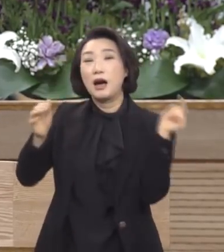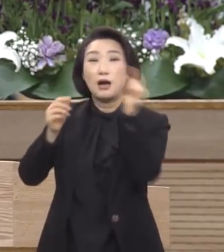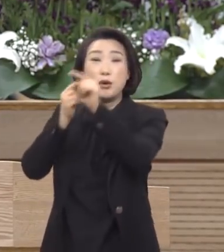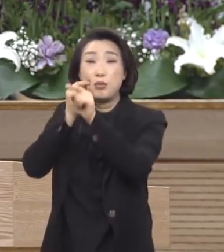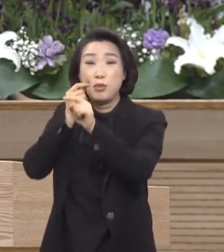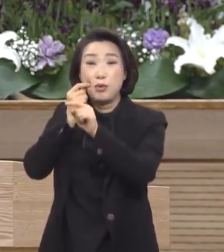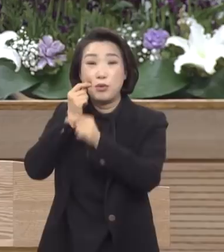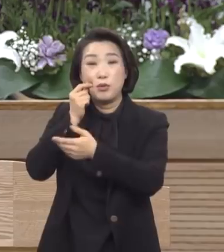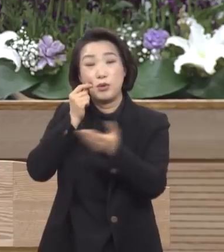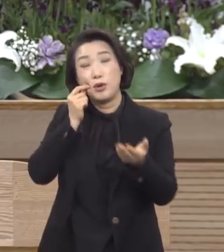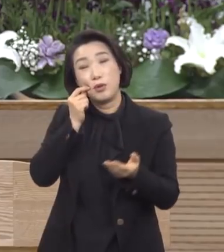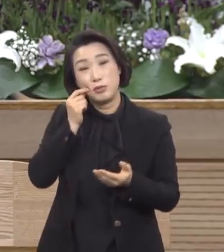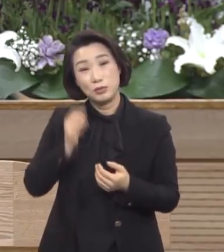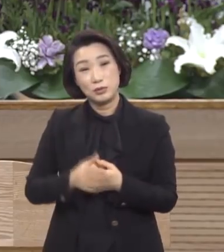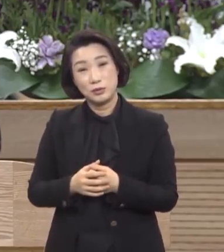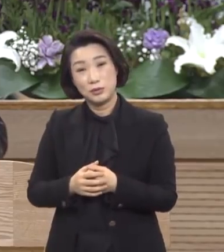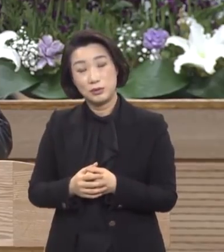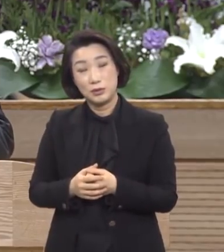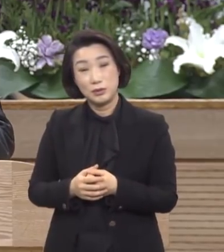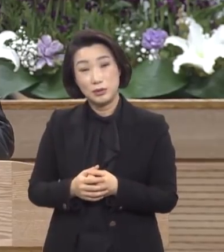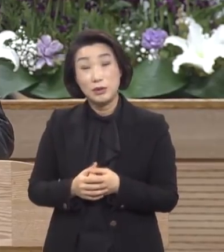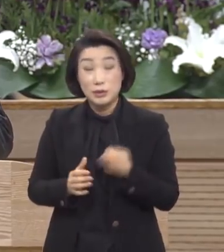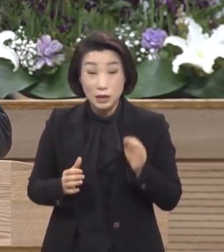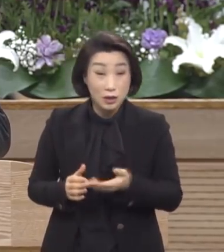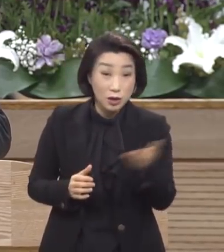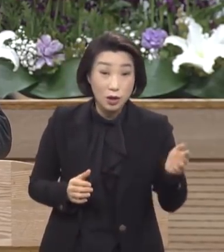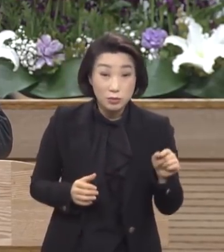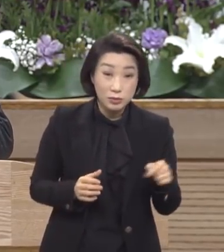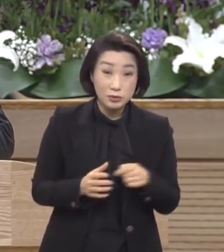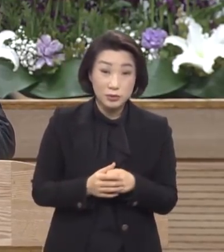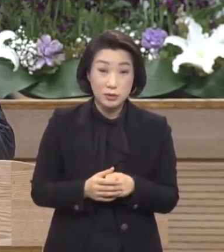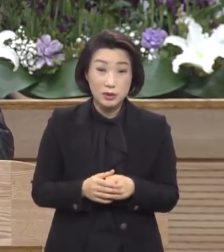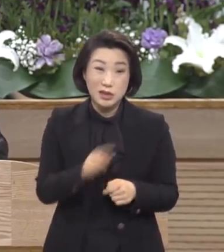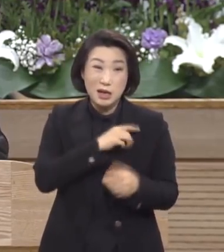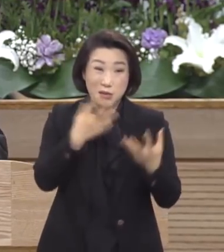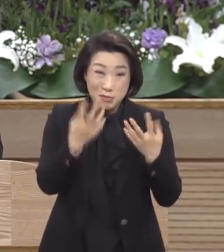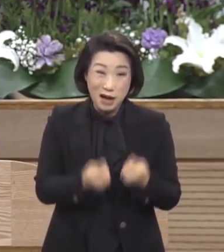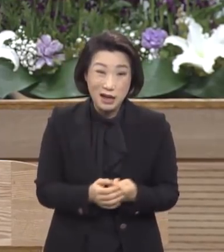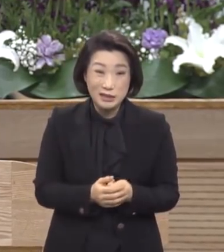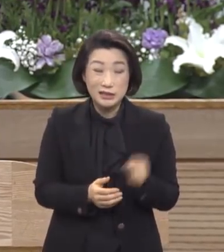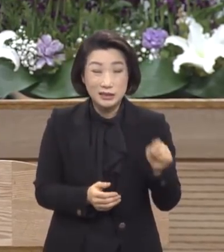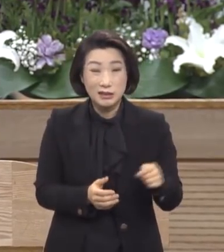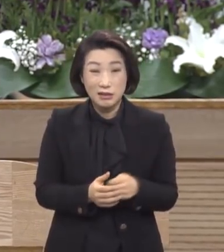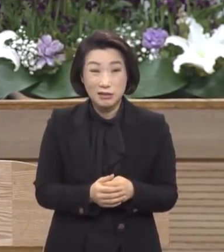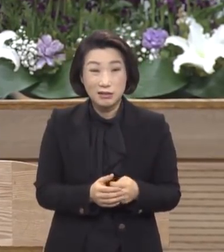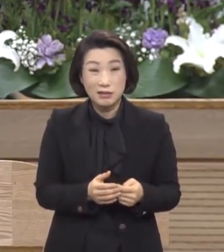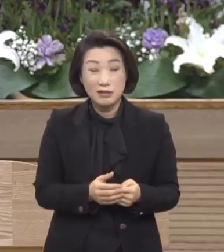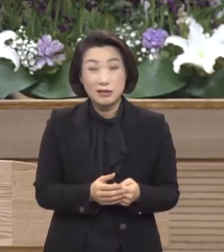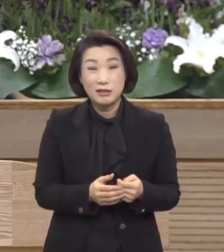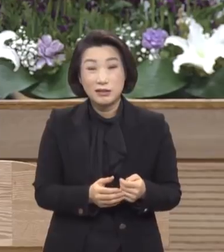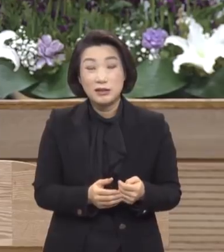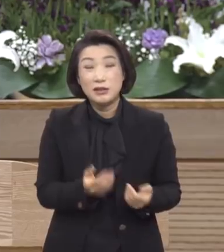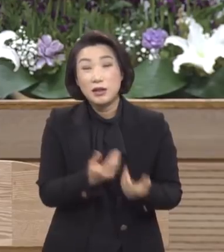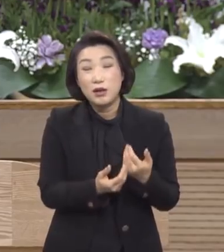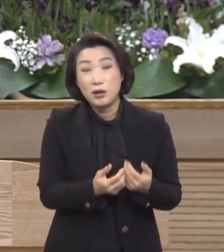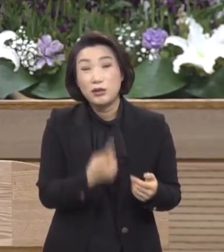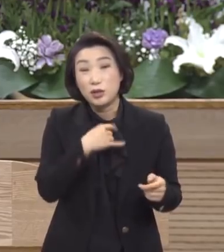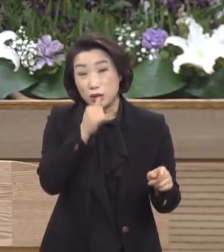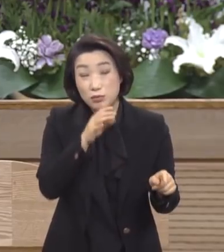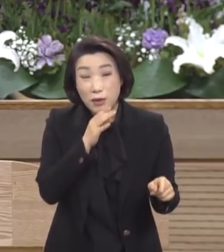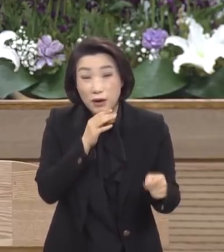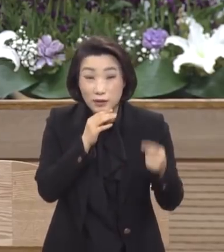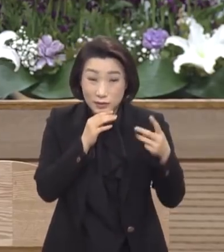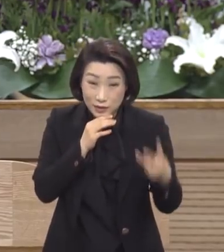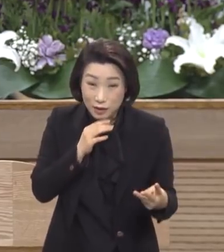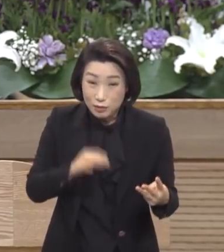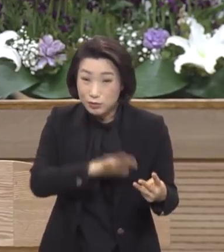못 간다. 어? 자, 여기 제일 많이 걸린 게 뭐요? 세 가지가 다 걸려있어. 우리가 다